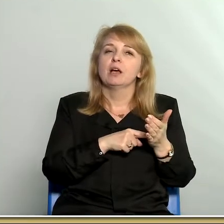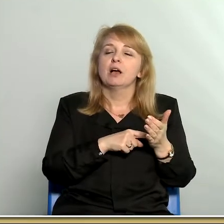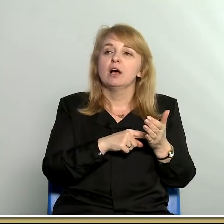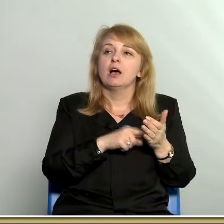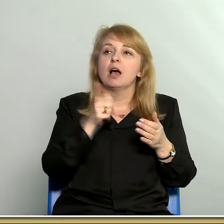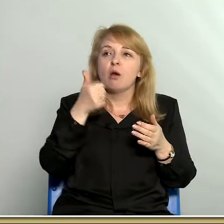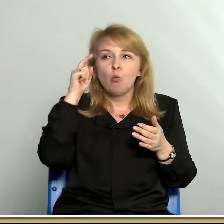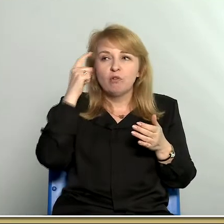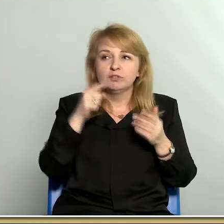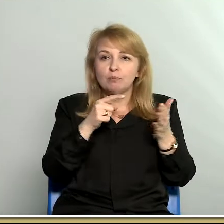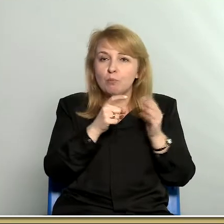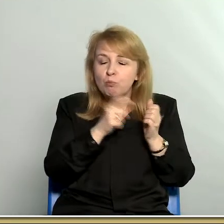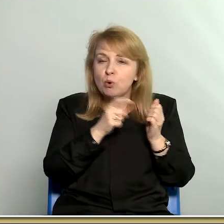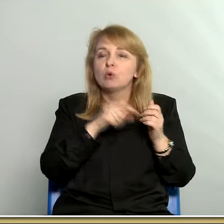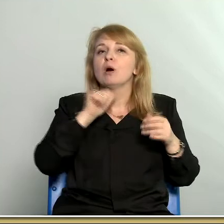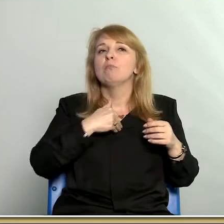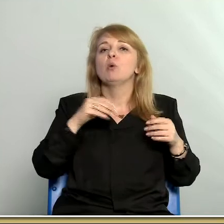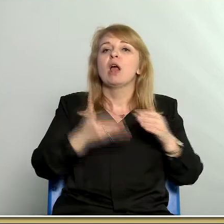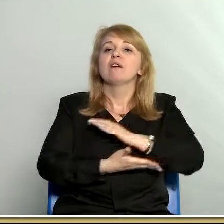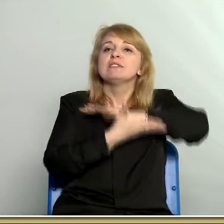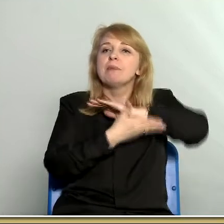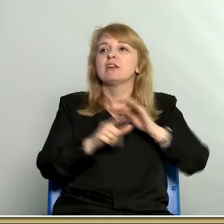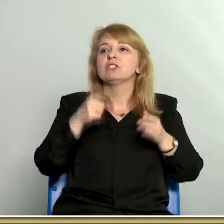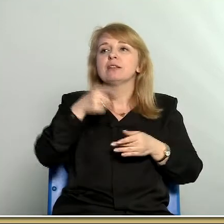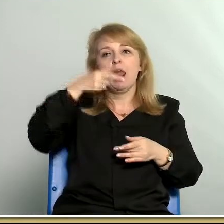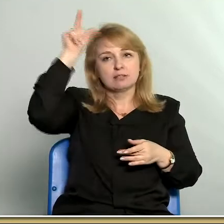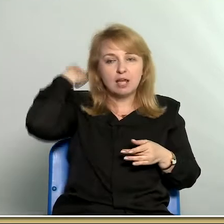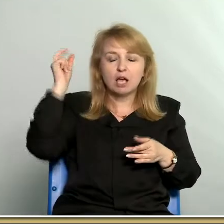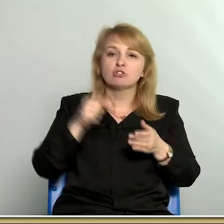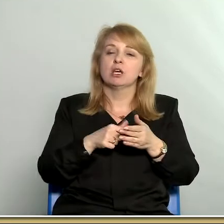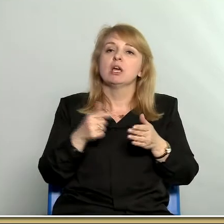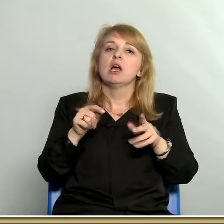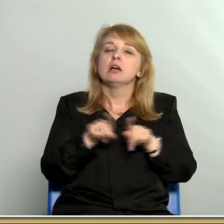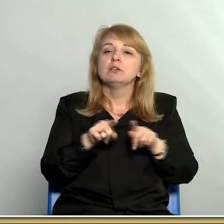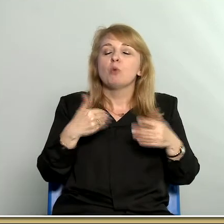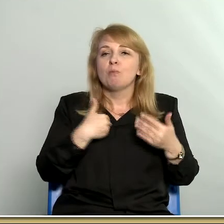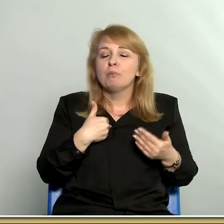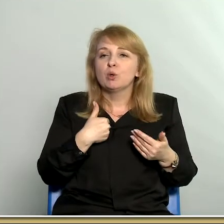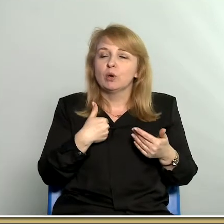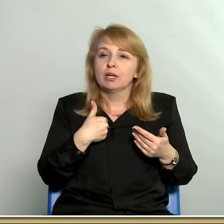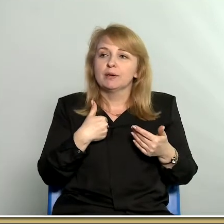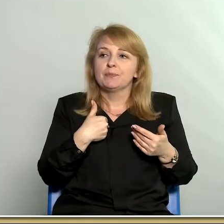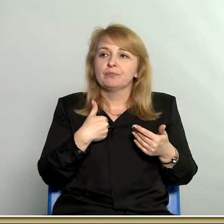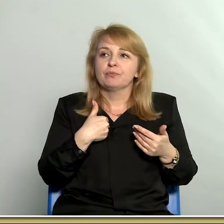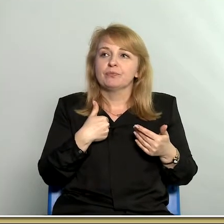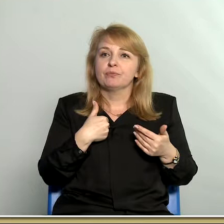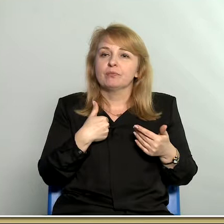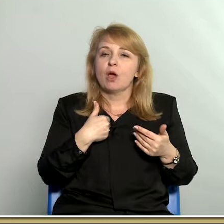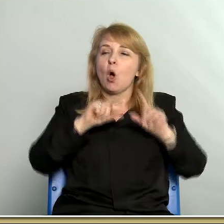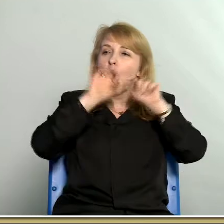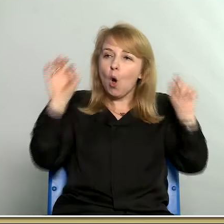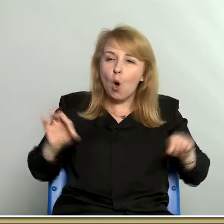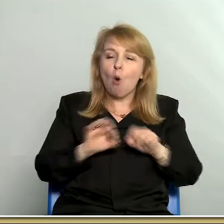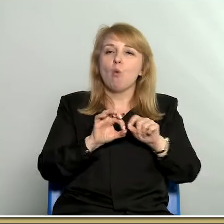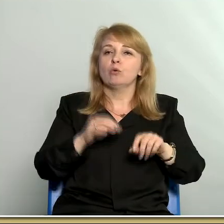inwestycyjnych, to jest wsparcie ochotniczych straży pożarnych. I była to jakby ogólna